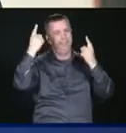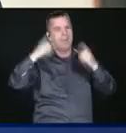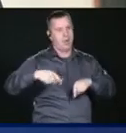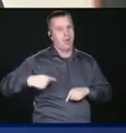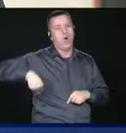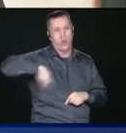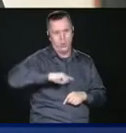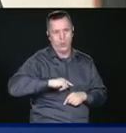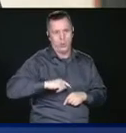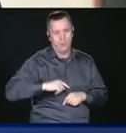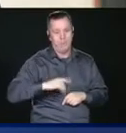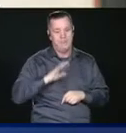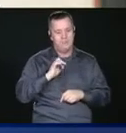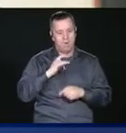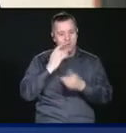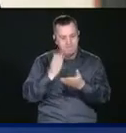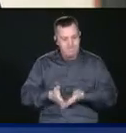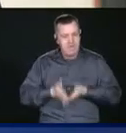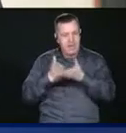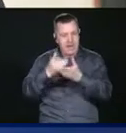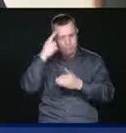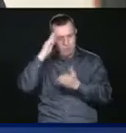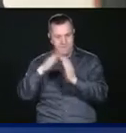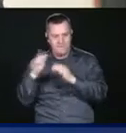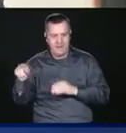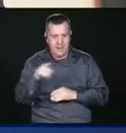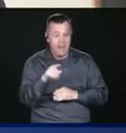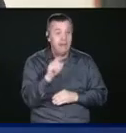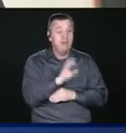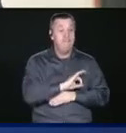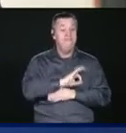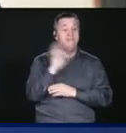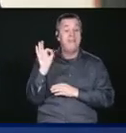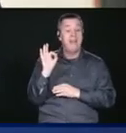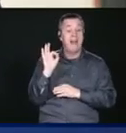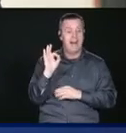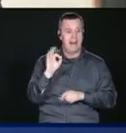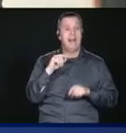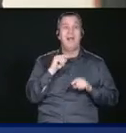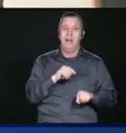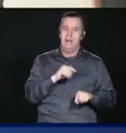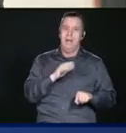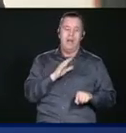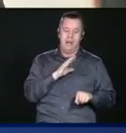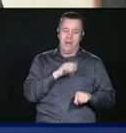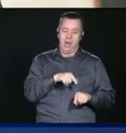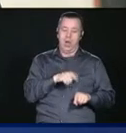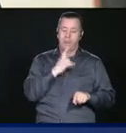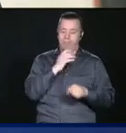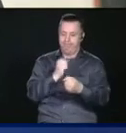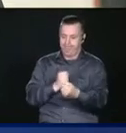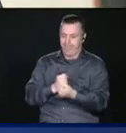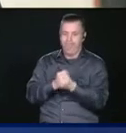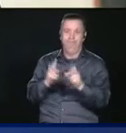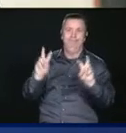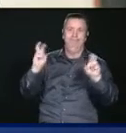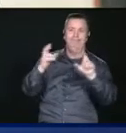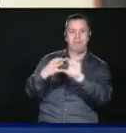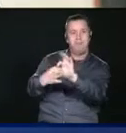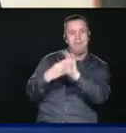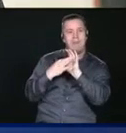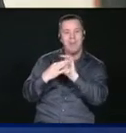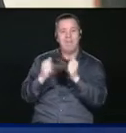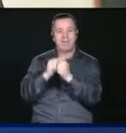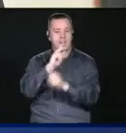devons assurer de l'aide pour les villes. Et le fédéral sera là comme partenaire pour appuyer les provinces